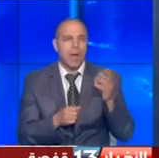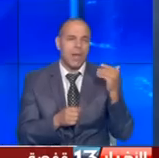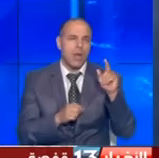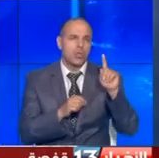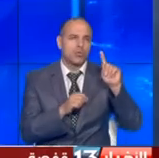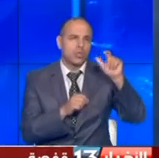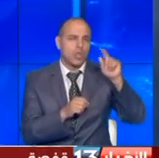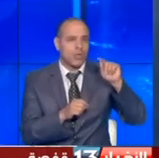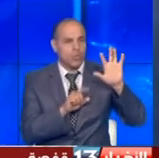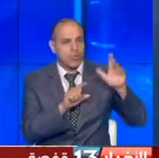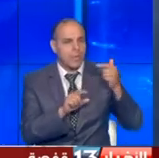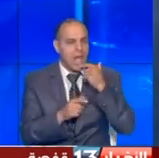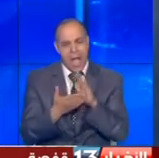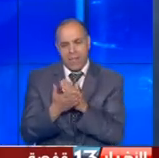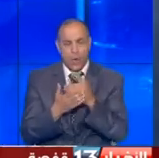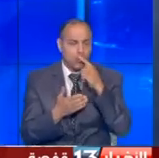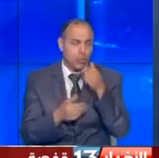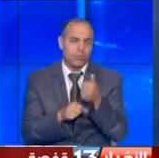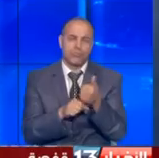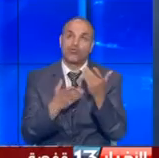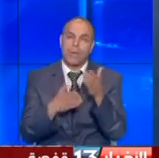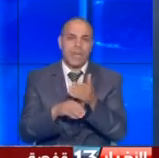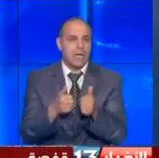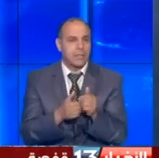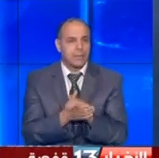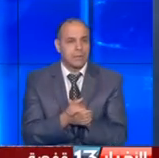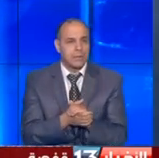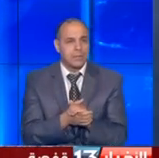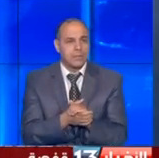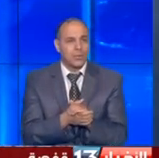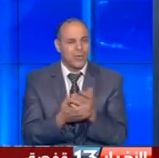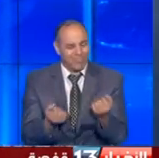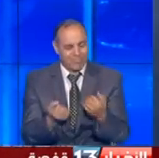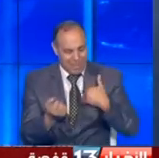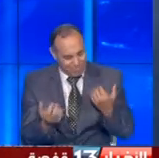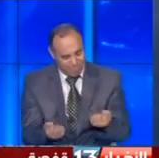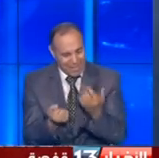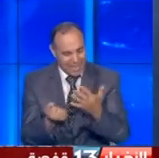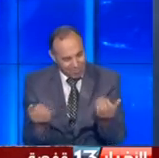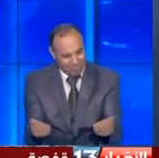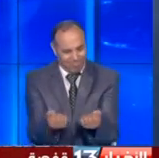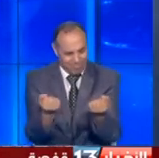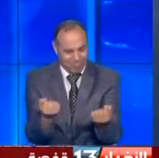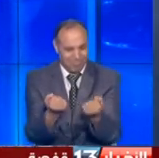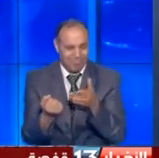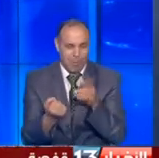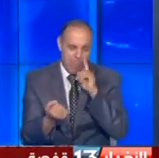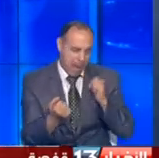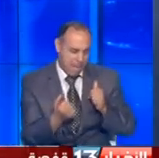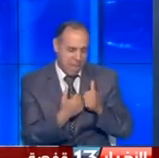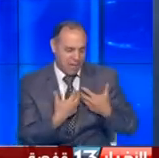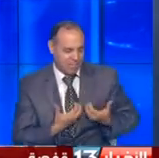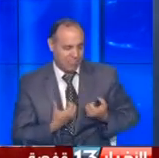1671. حاضرين حضرنا وان شاء الله الامتحان تكون في المتناول. هو دفع معنوي اكثر شيء معناها للصغيرات، راه كي يخرج يلقى الولي ولا حاجه